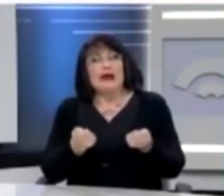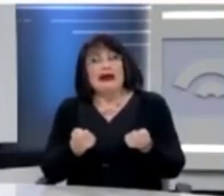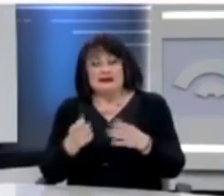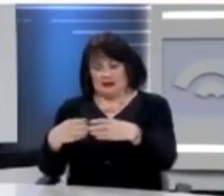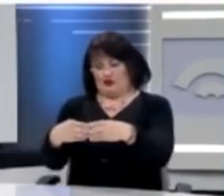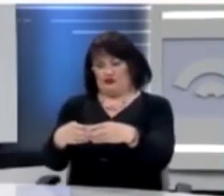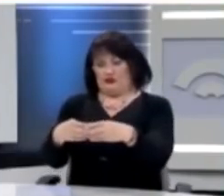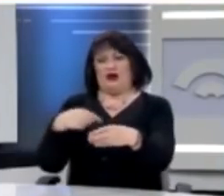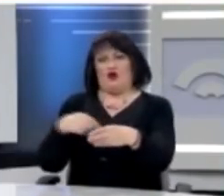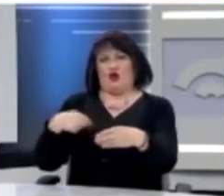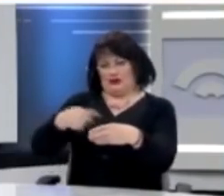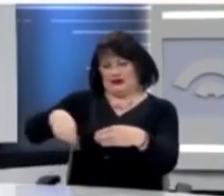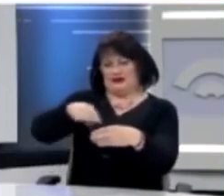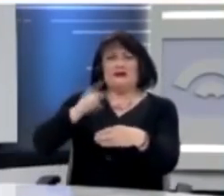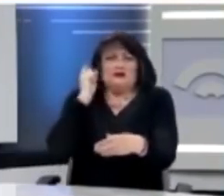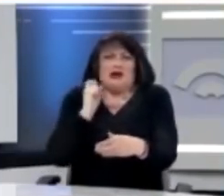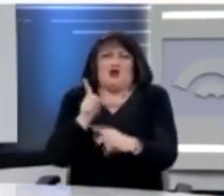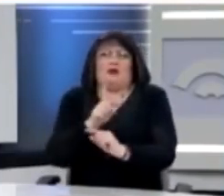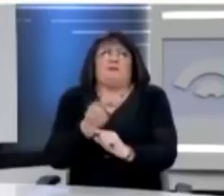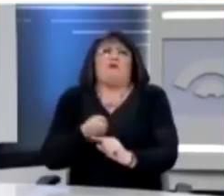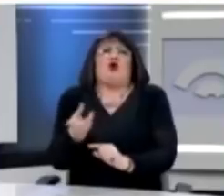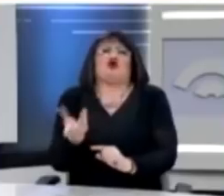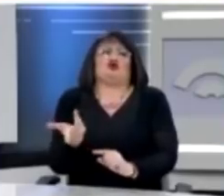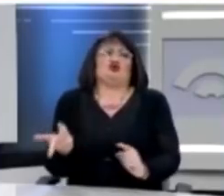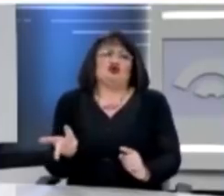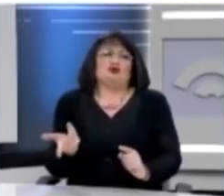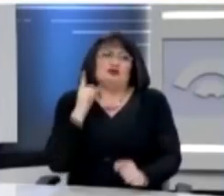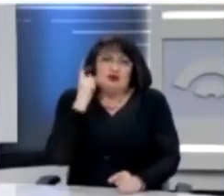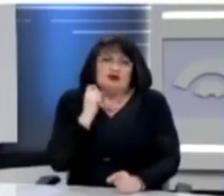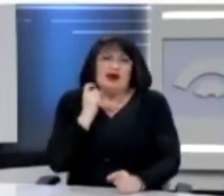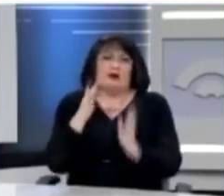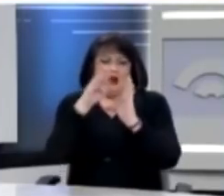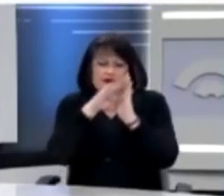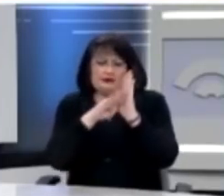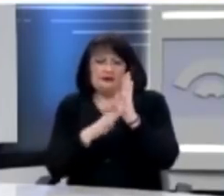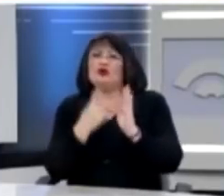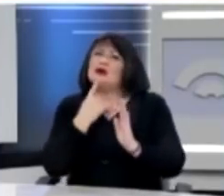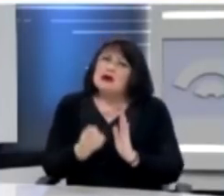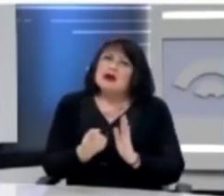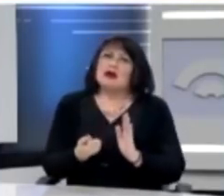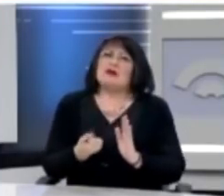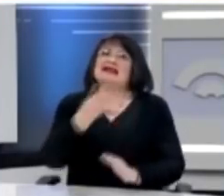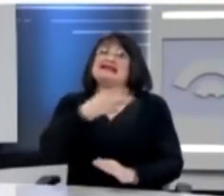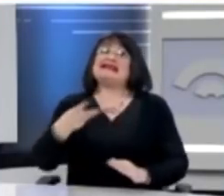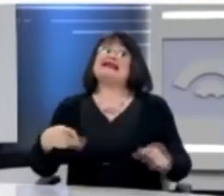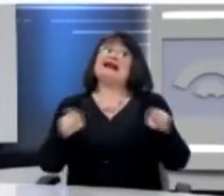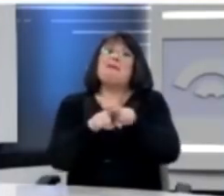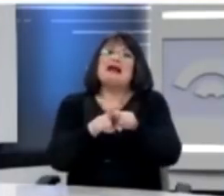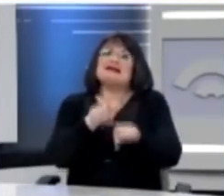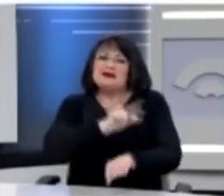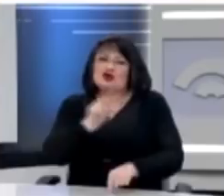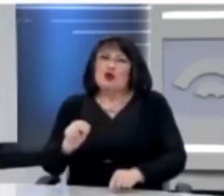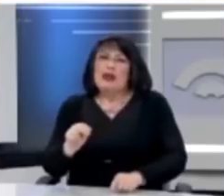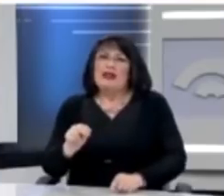εργοδοτική οργάνωση δεν είναι άγνωστος, διότι είναι προϋπόθεση που βάλατε μαζί με τον ΣΥΡΙΖΑ μάλιστα για